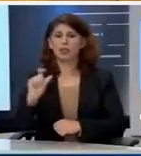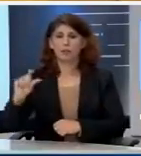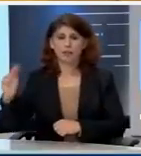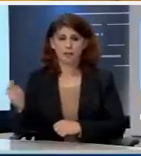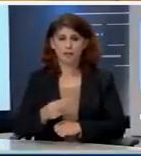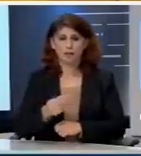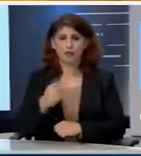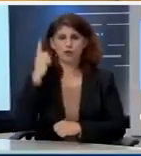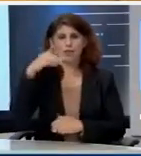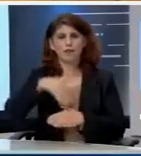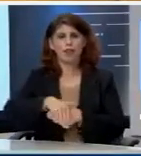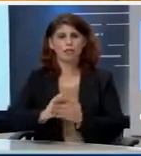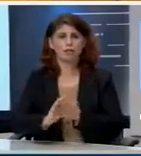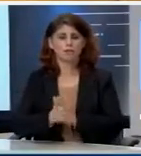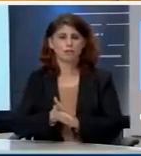500 000 000 ευρώ σε μια νύχτα.